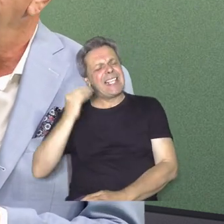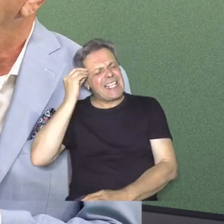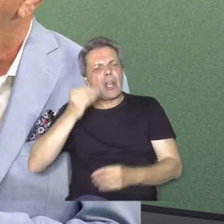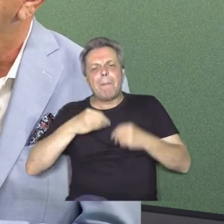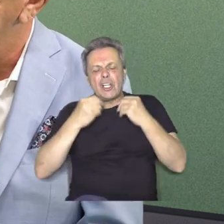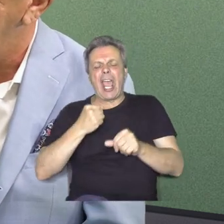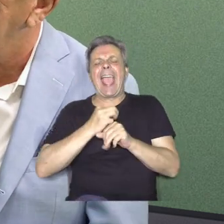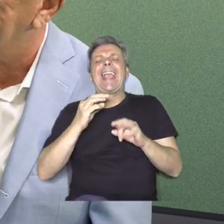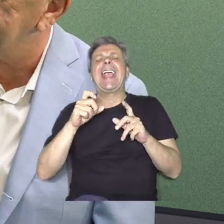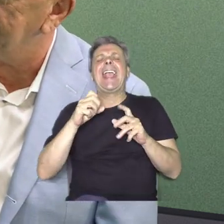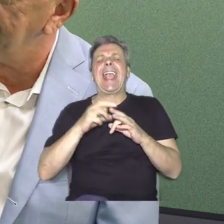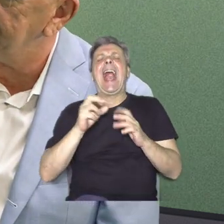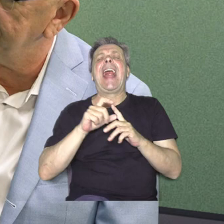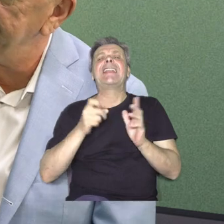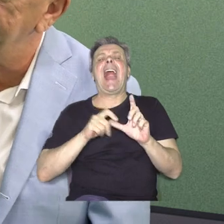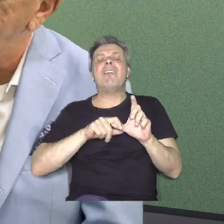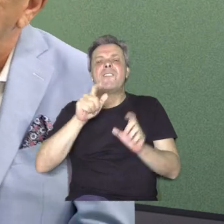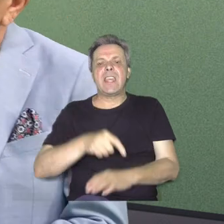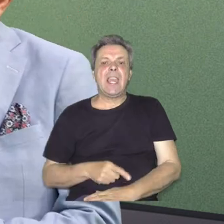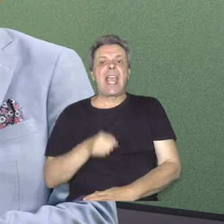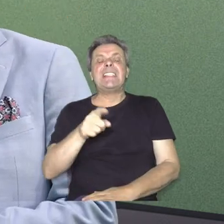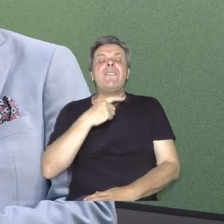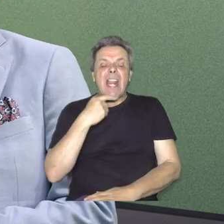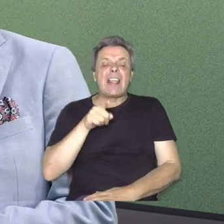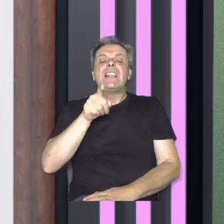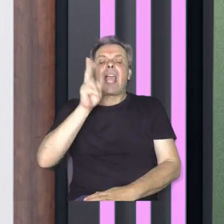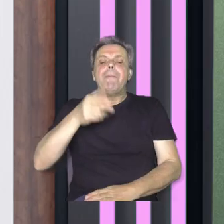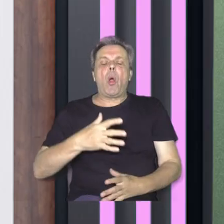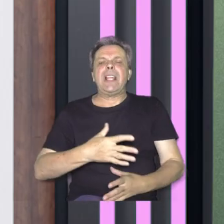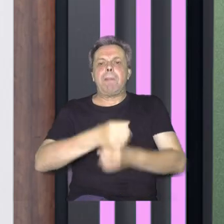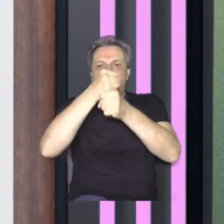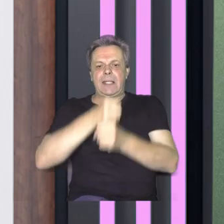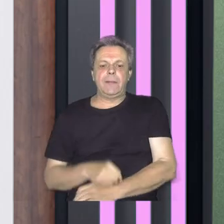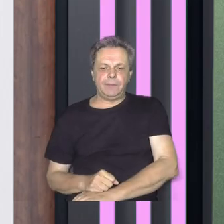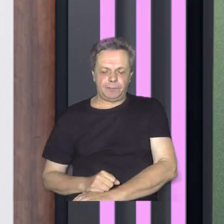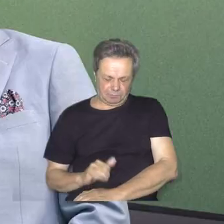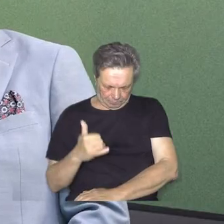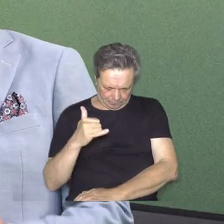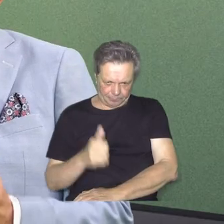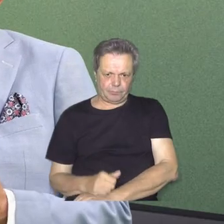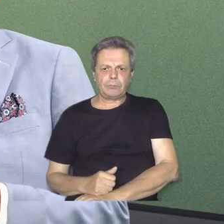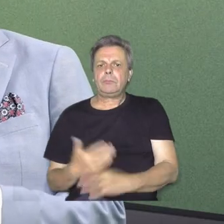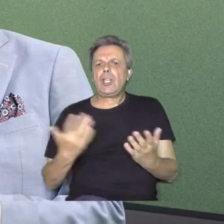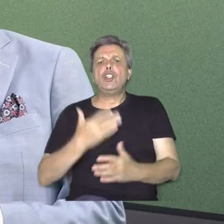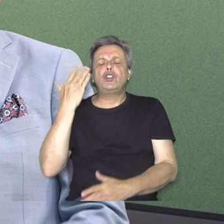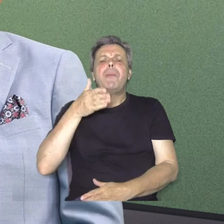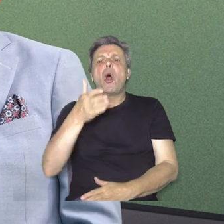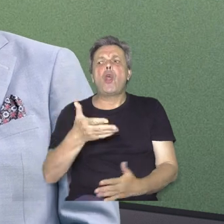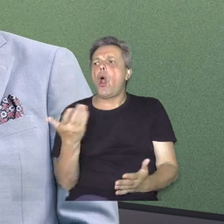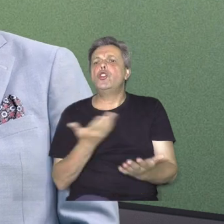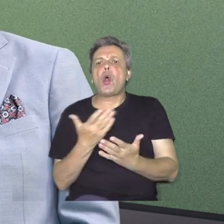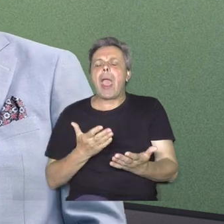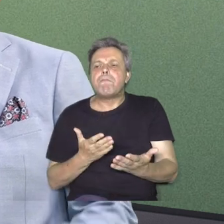Sjećam se priče o Gaddafiju, kad ste rekli da ste vi njega mogli spasiti. Da. Što je bilo to što